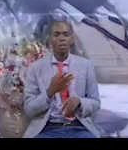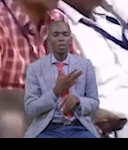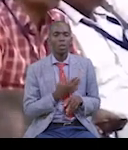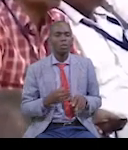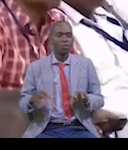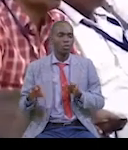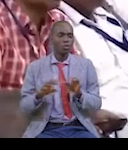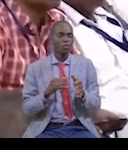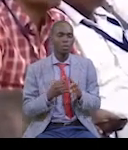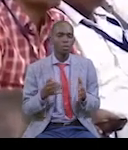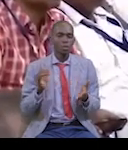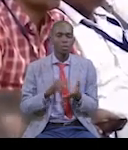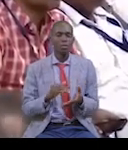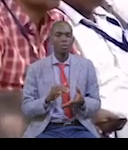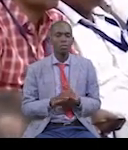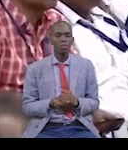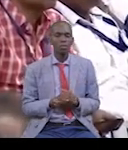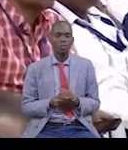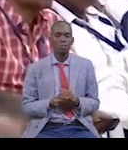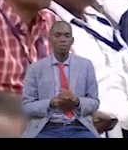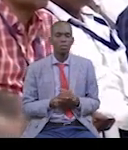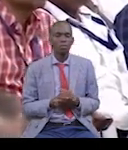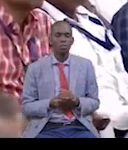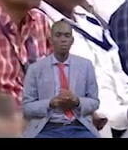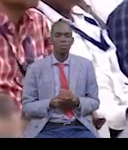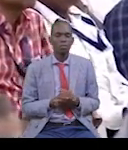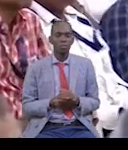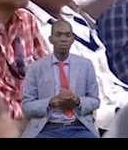ప్రజల్ని వెలిగించాను మళ్ళా ఈ రోజు వెలిగిస్తాను.